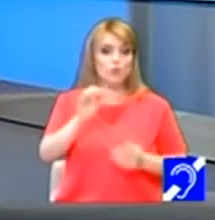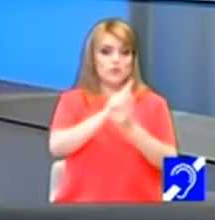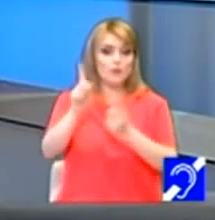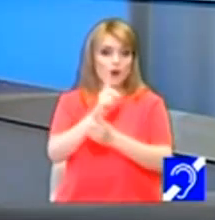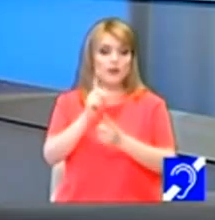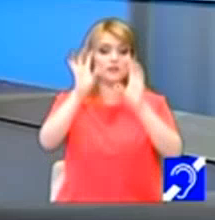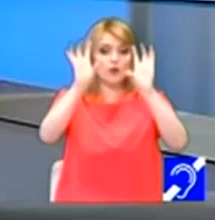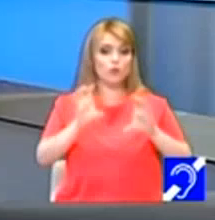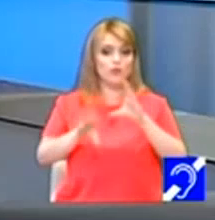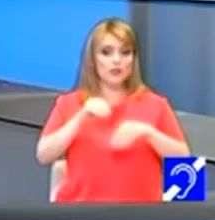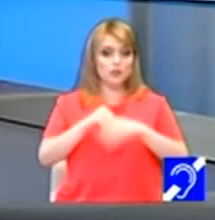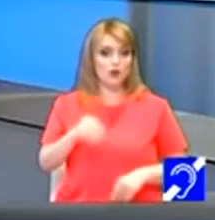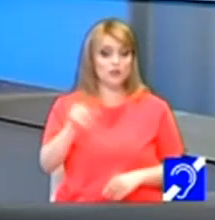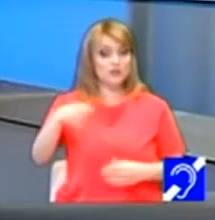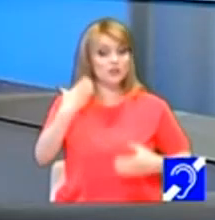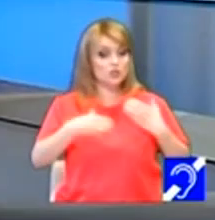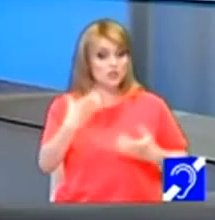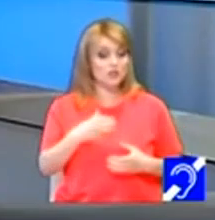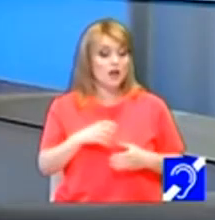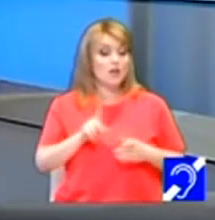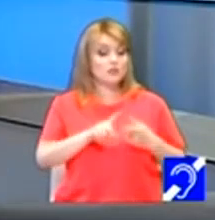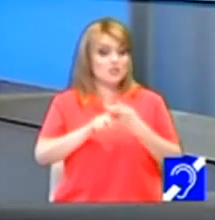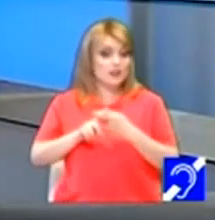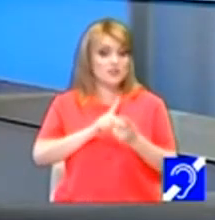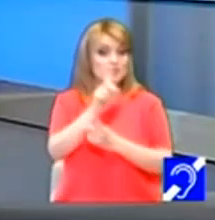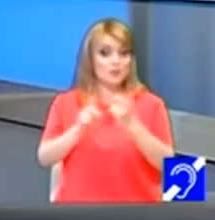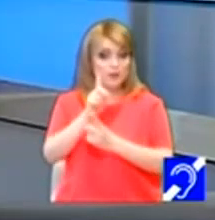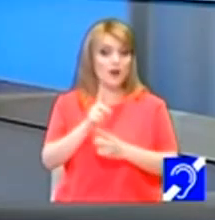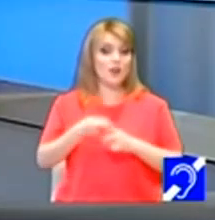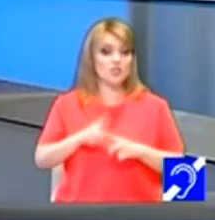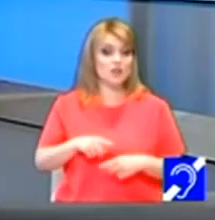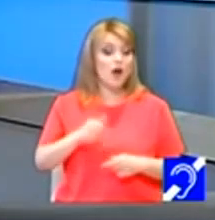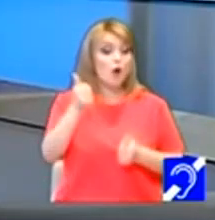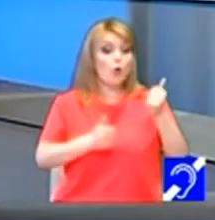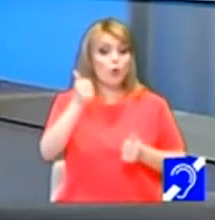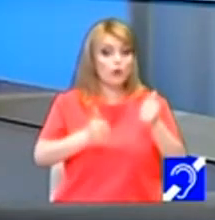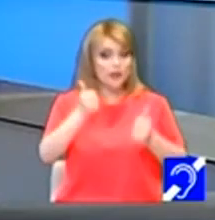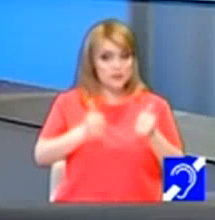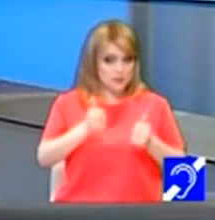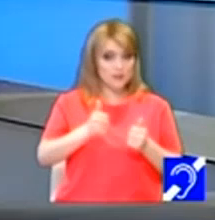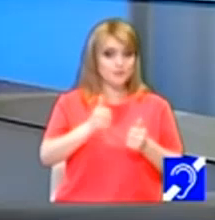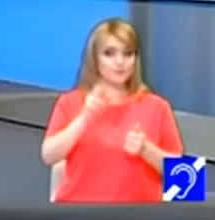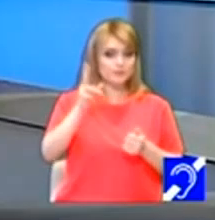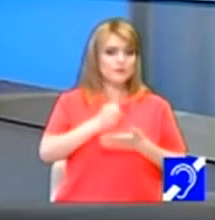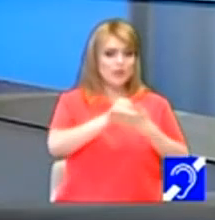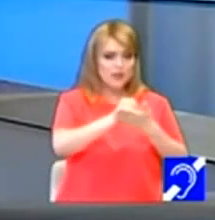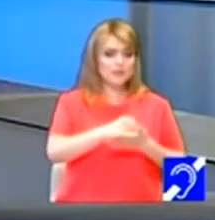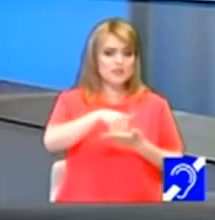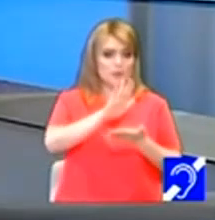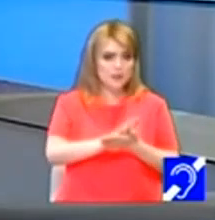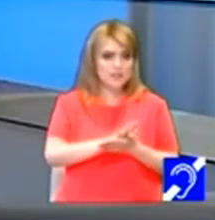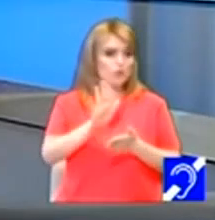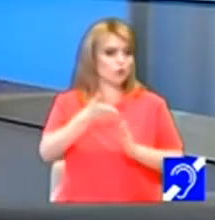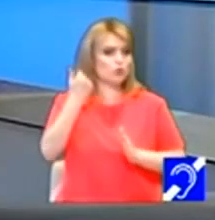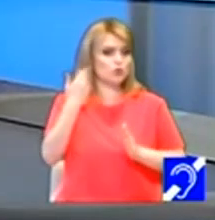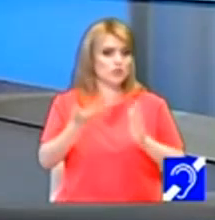legislației electorale și se arată îngrijorat, în special de prevederea potrivit căreia concurenții electorali pot fi eliminați mai ușor din cursă.